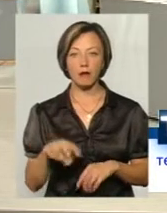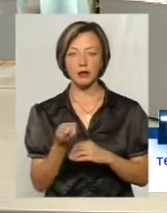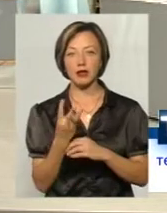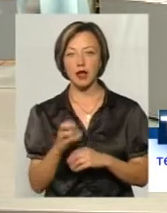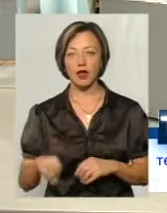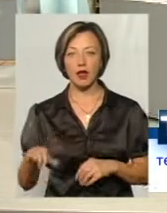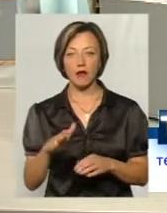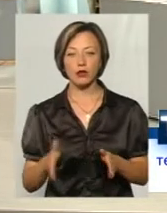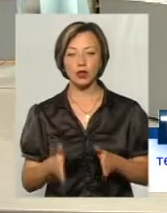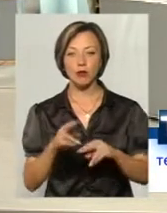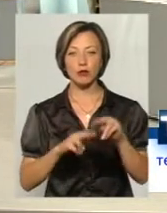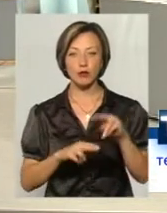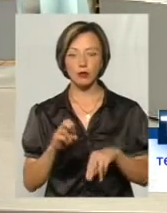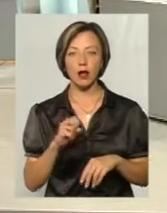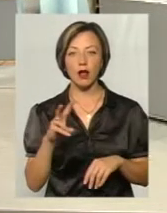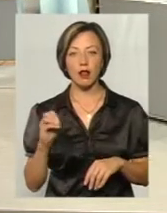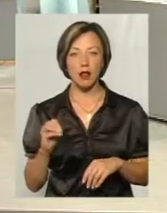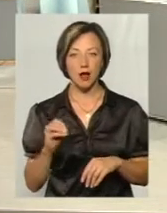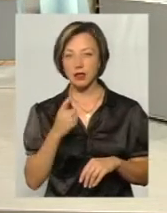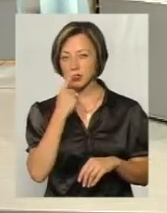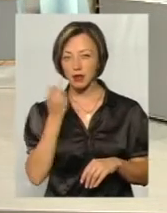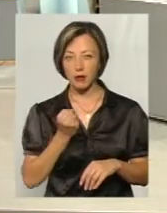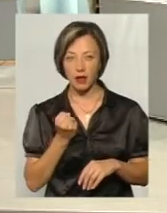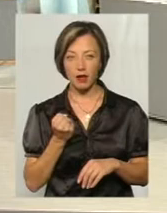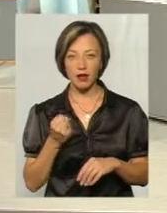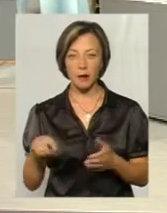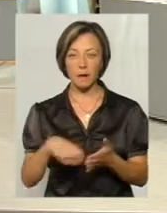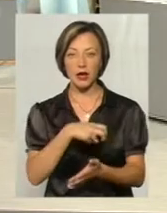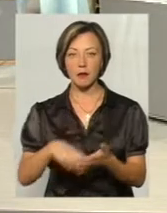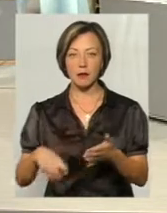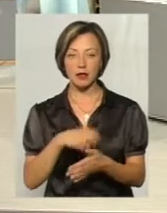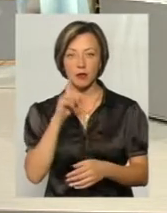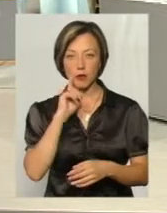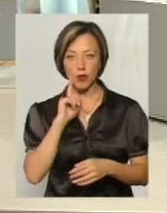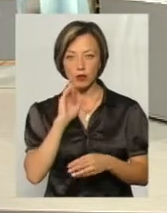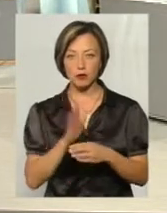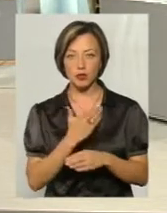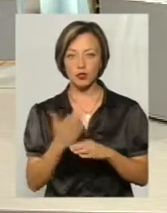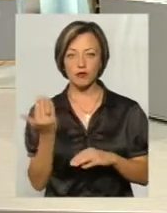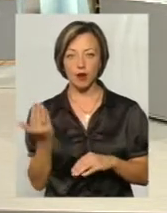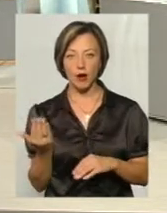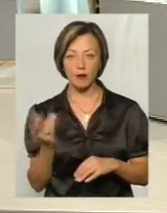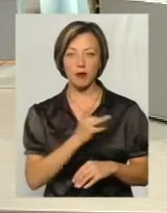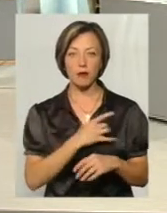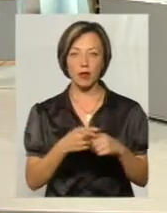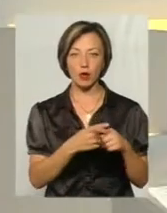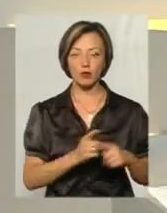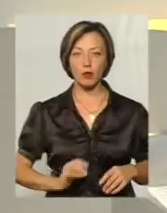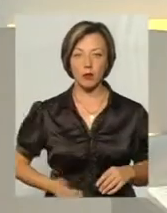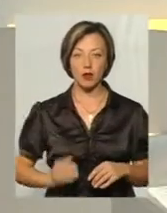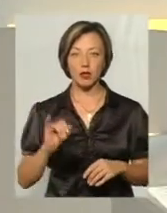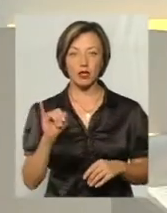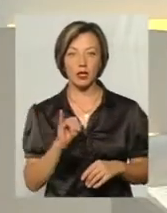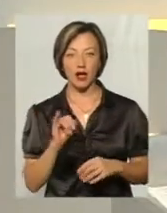Єврошляхбуд. Але вже запекла переписка поки що між вами, білоруською компанією